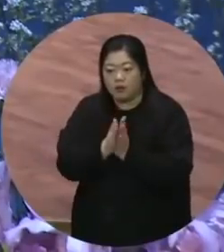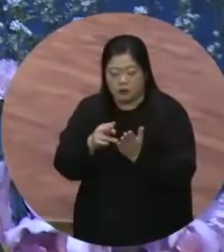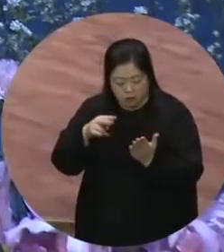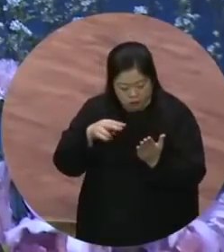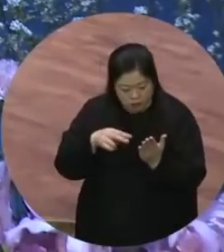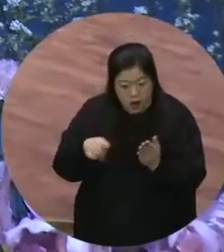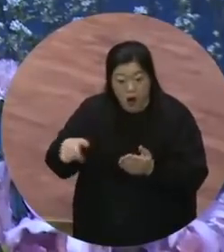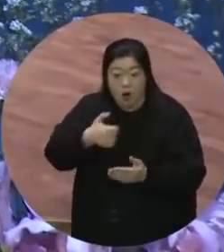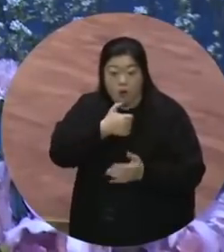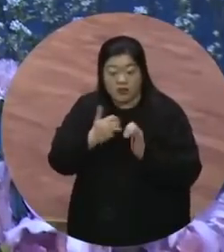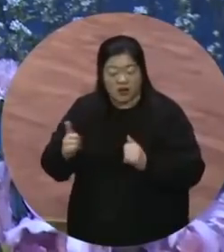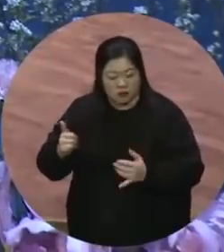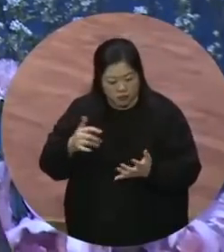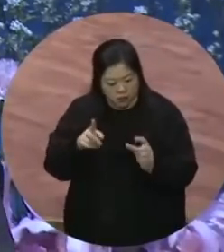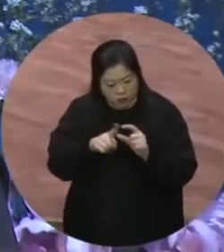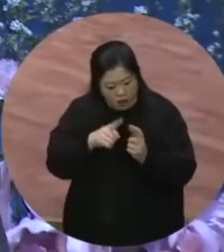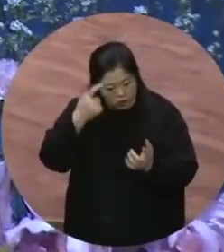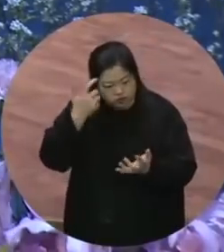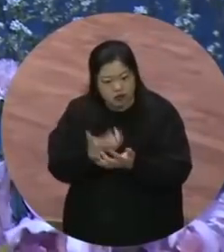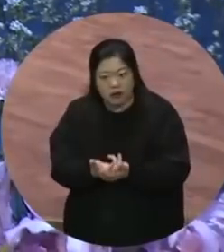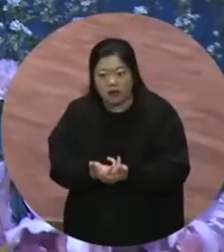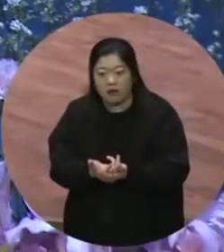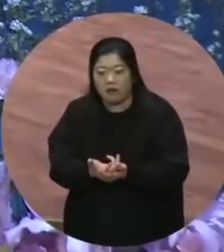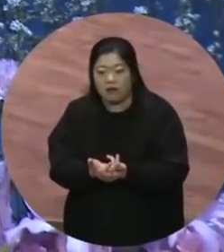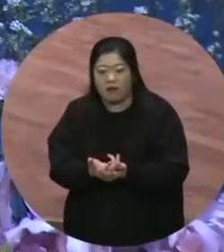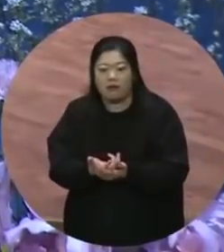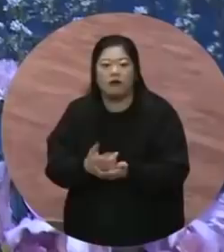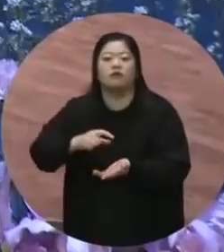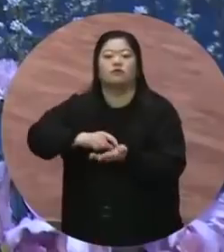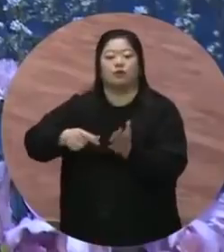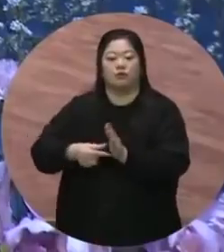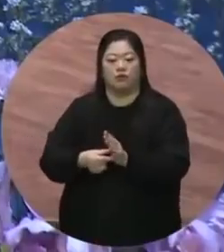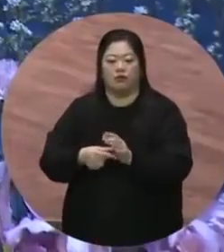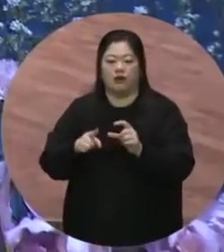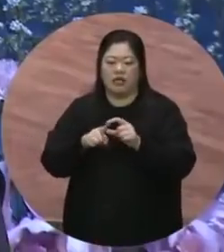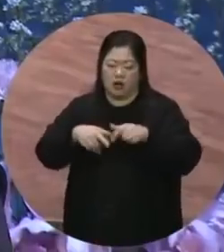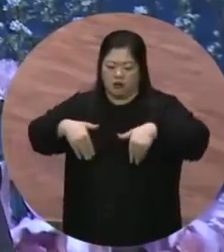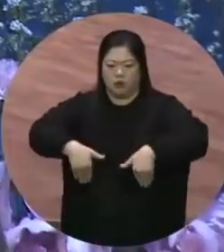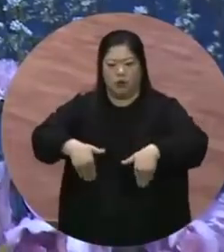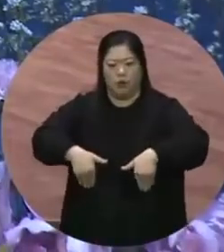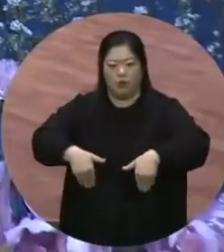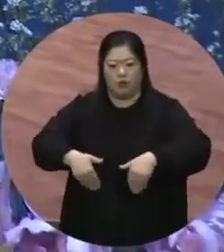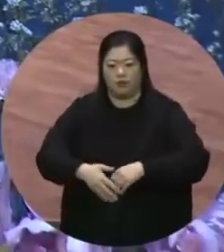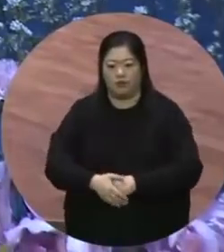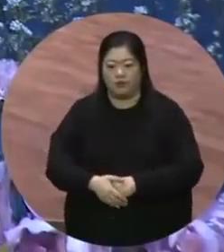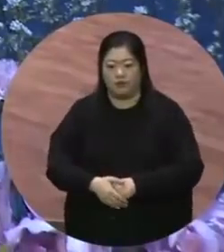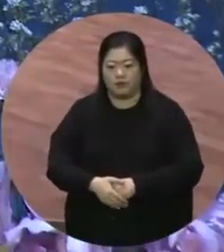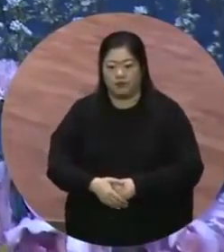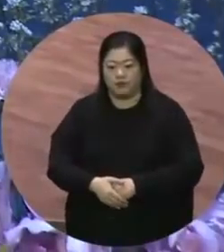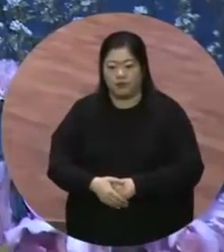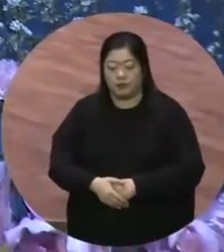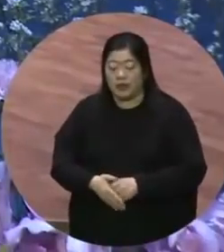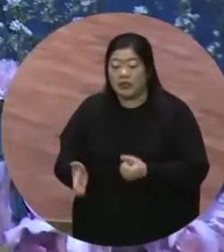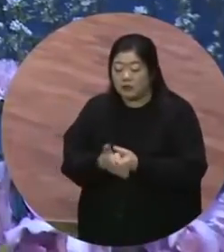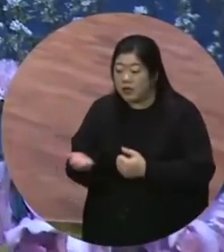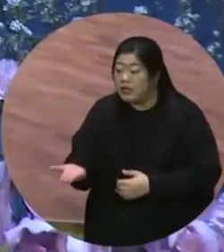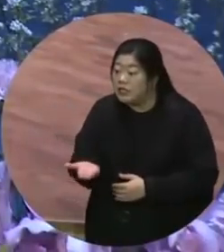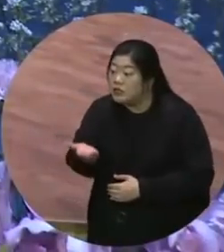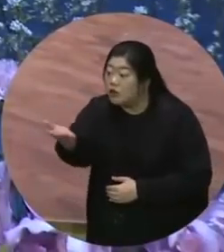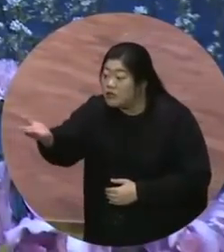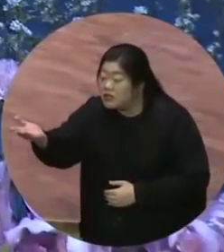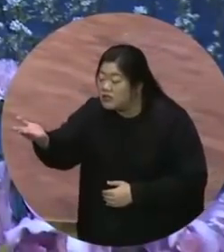그래서 바울은 지금 말씀을 듣고 우리에게도 동일하게 말씀하고 있어요. 너희는 예수 그리스도의